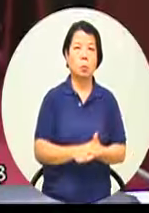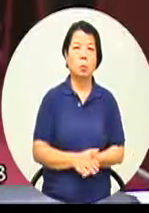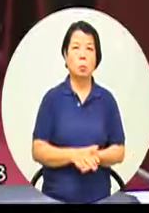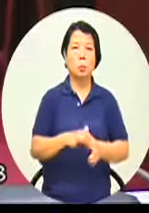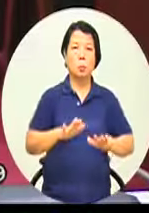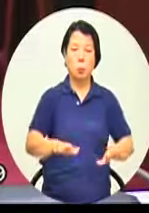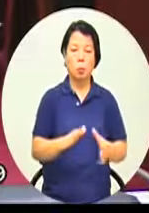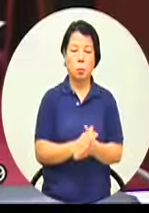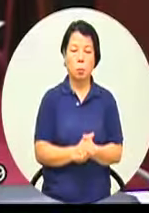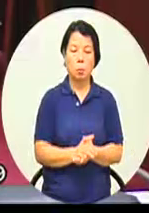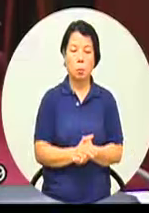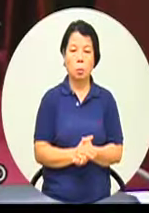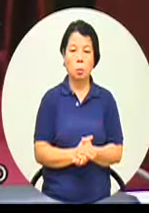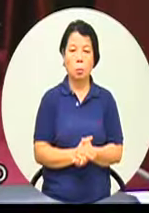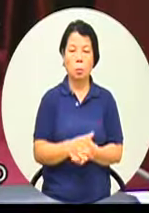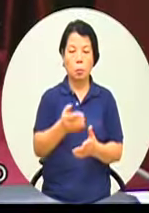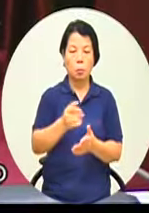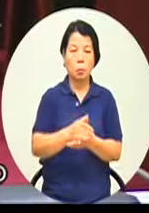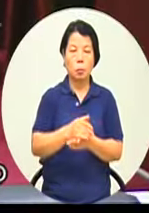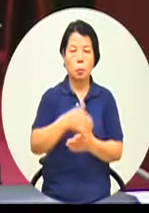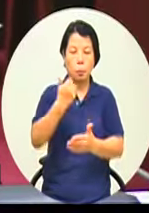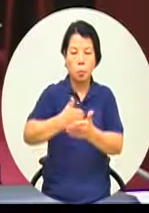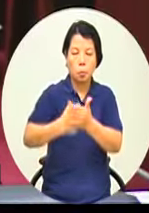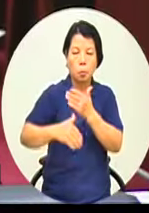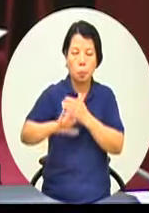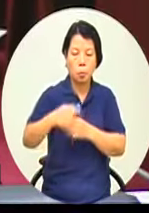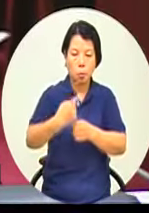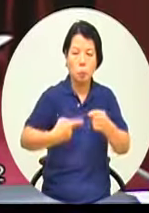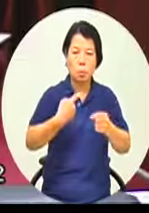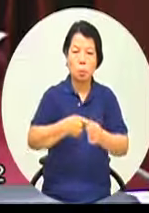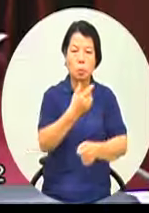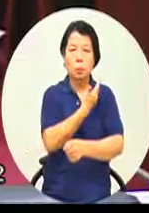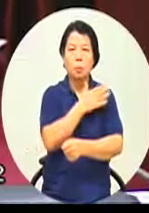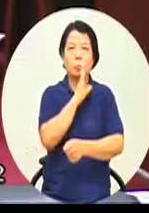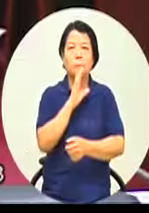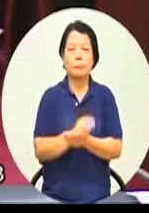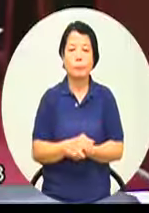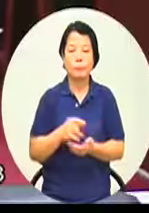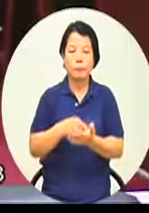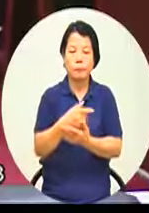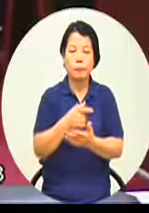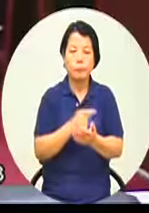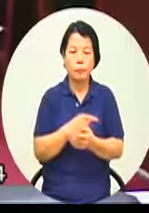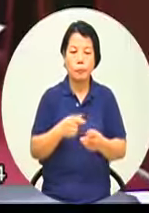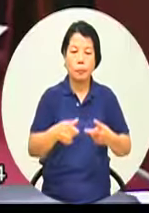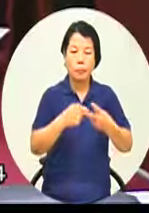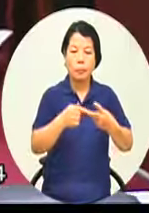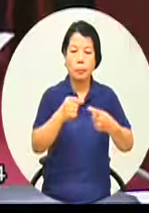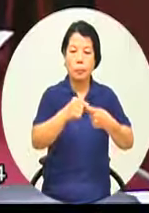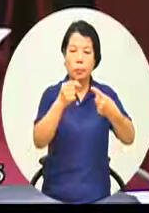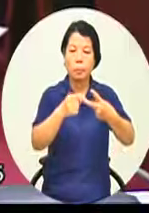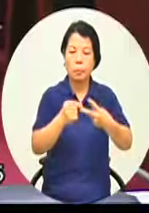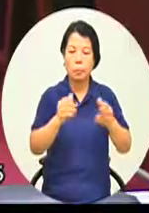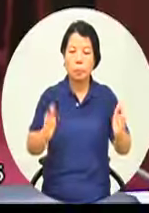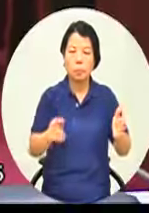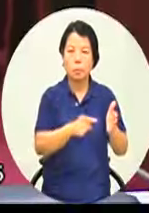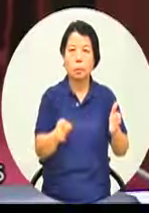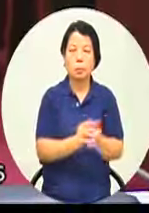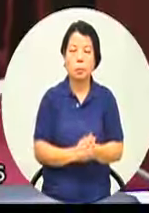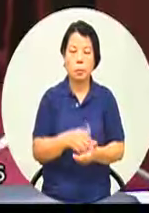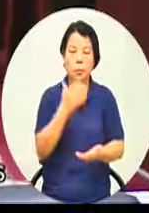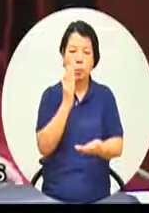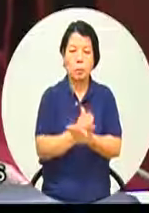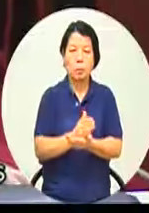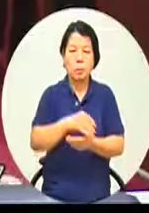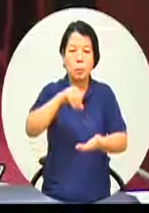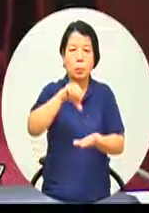经调降为一年当中啊，不管你是收成一期两期的，也总休耕的面积只能够申